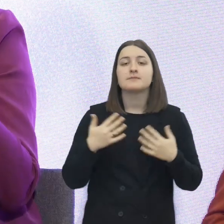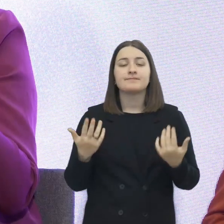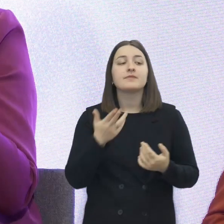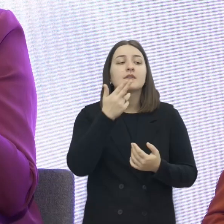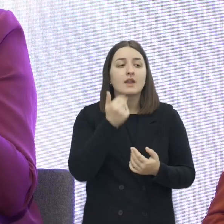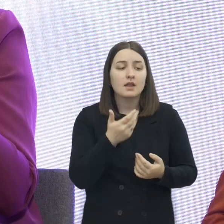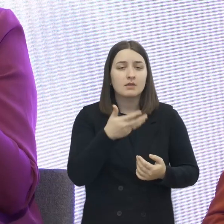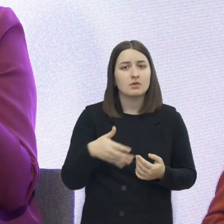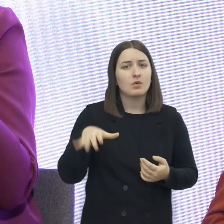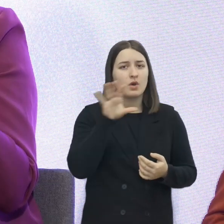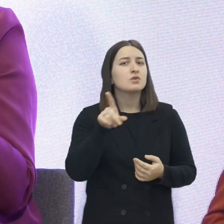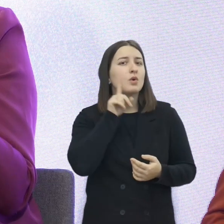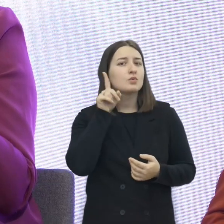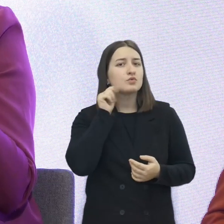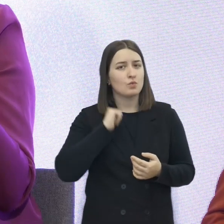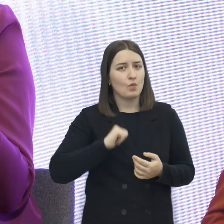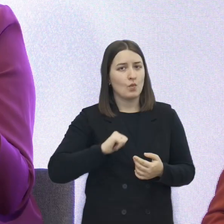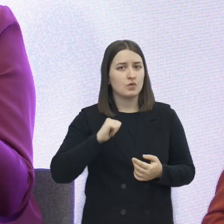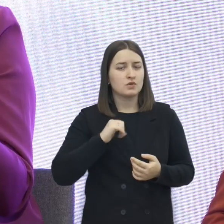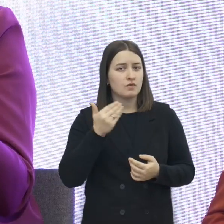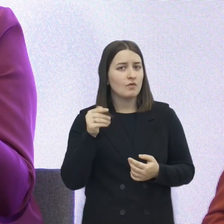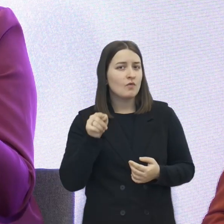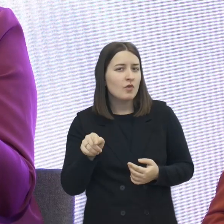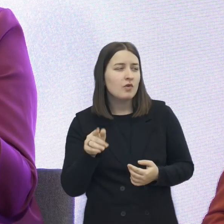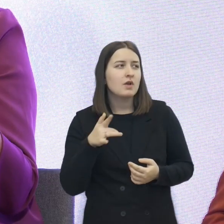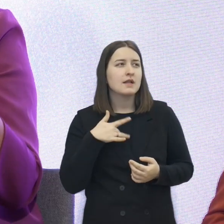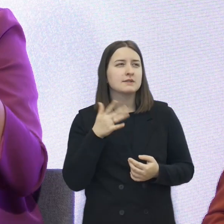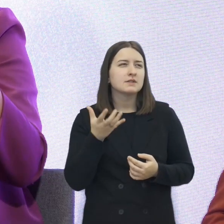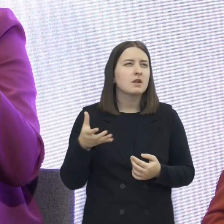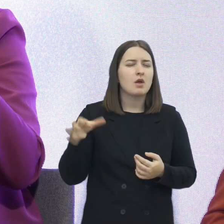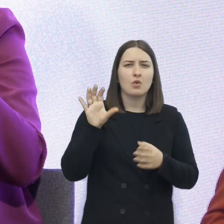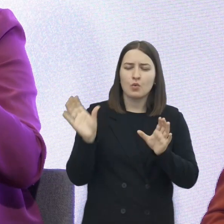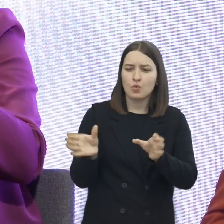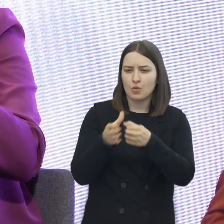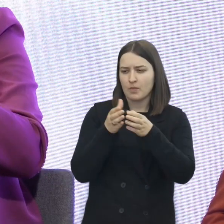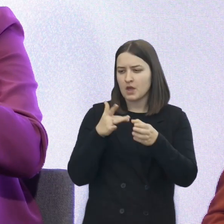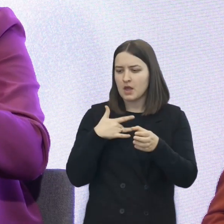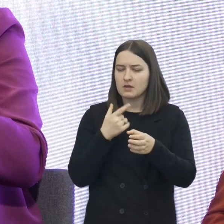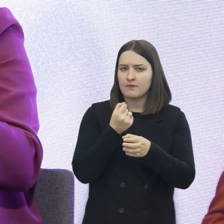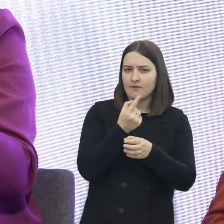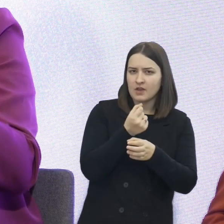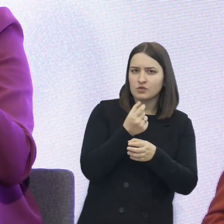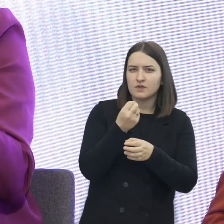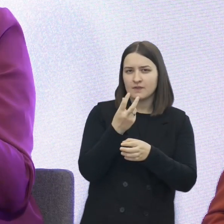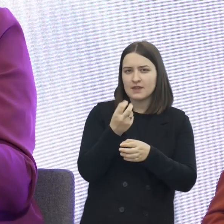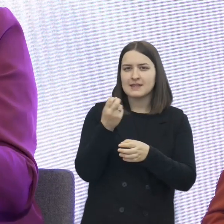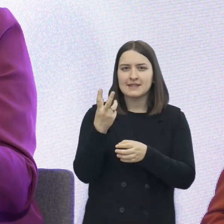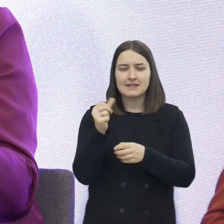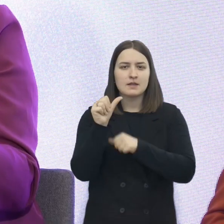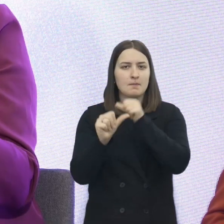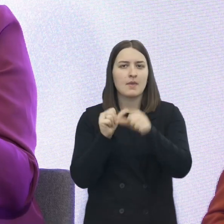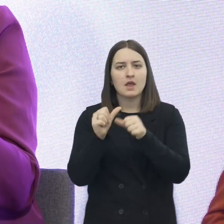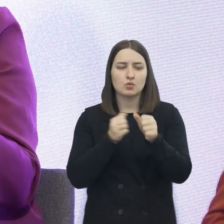Būtent turbūt ta grupė, kurią labiausiai galima patraukti, yra maždaug taip 11, 12, 13 metų jauni